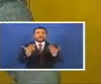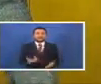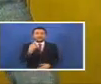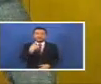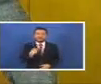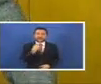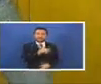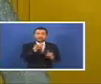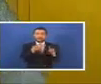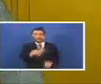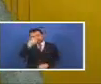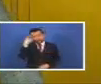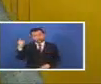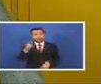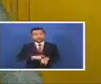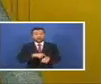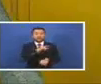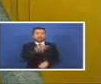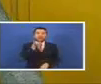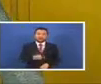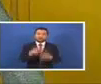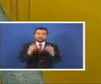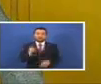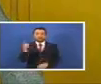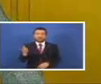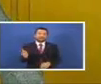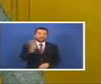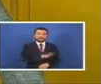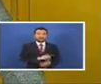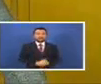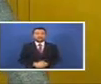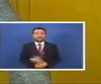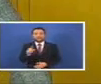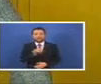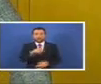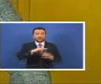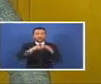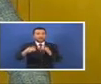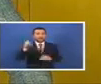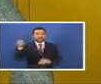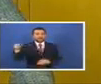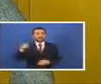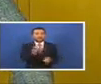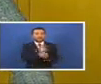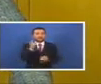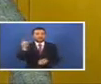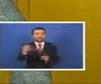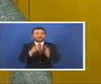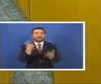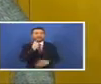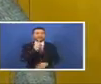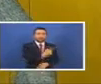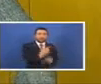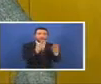verin demeye belki o da hakkınız olur. Onun dışında Kürt halkına sizin ne bir